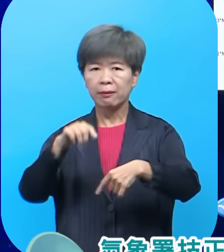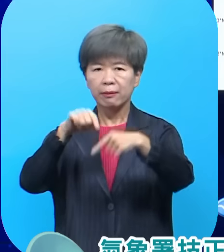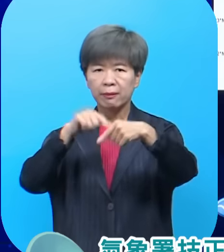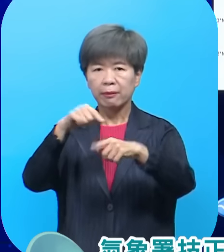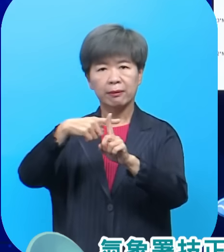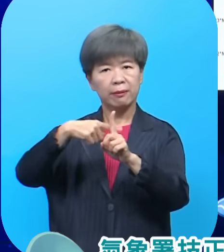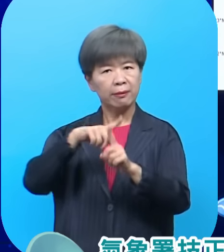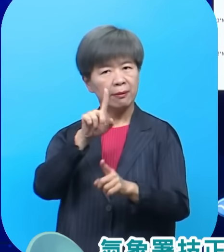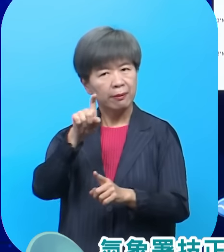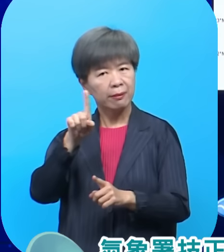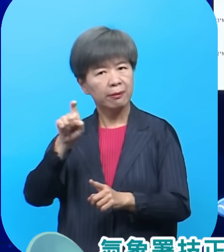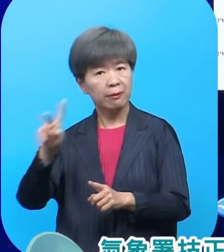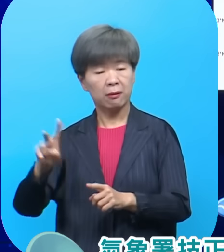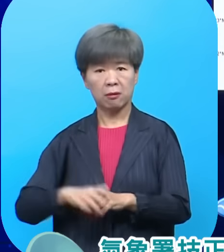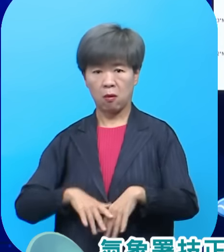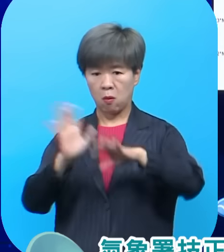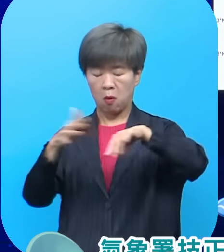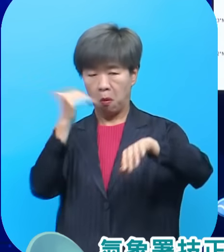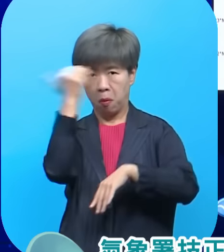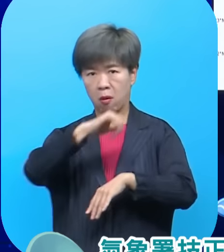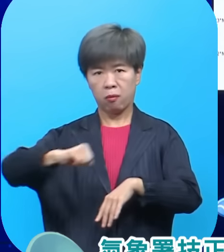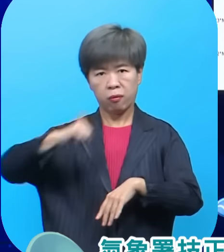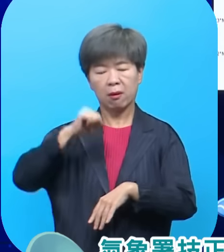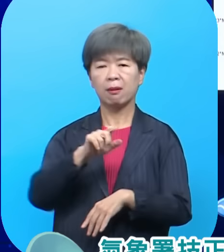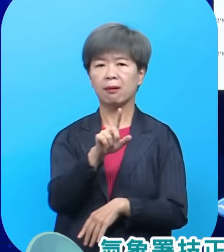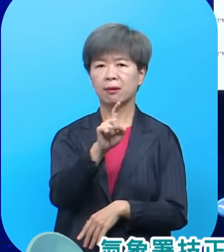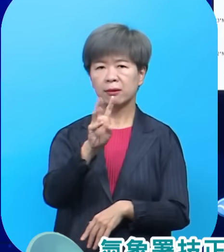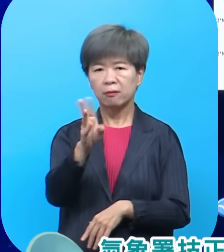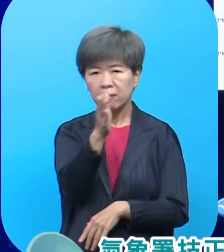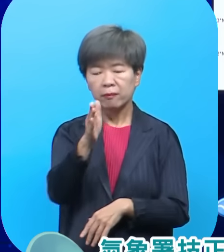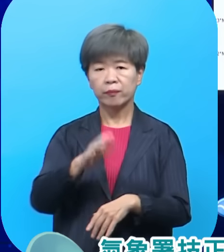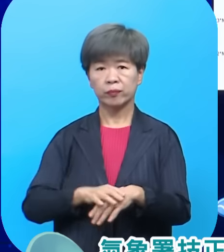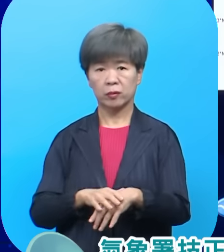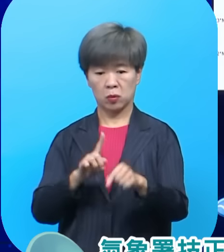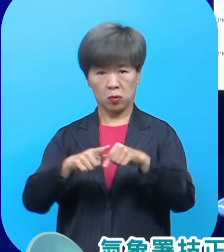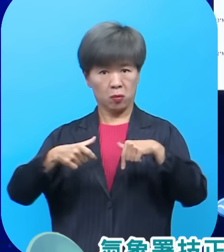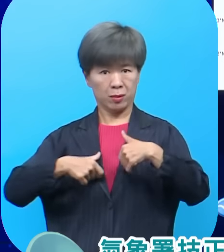11到12级、阵风13到14级的风浪，尤其在台风中心，